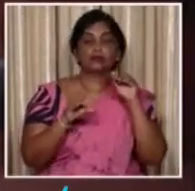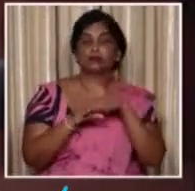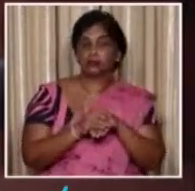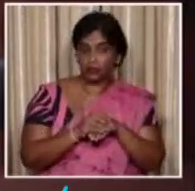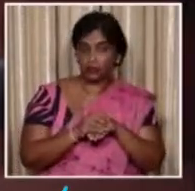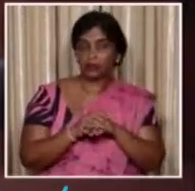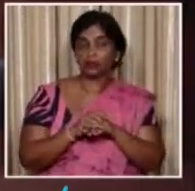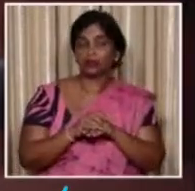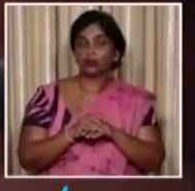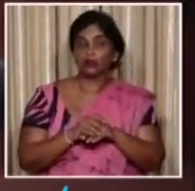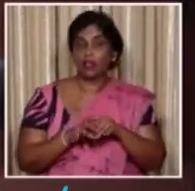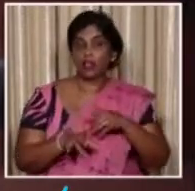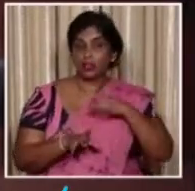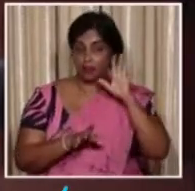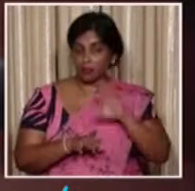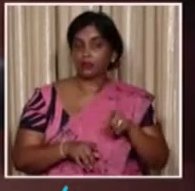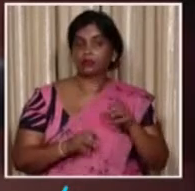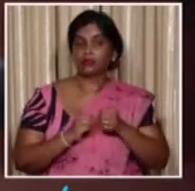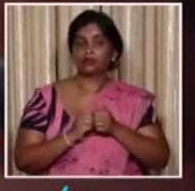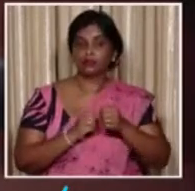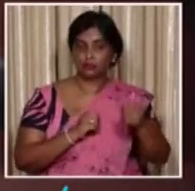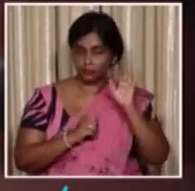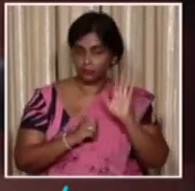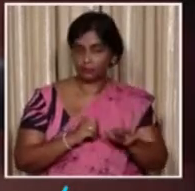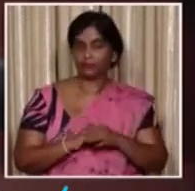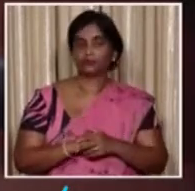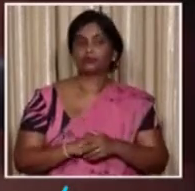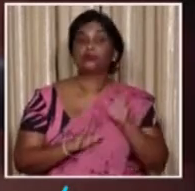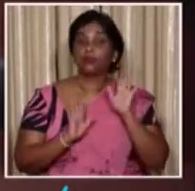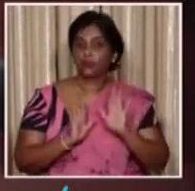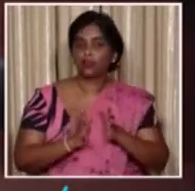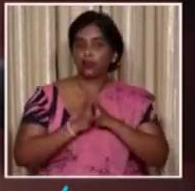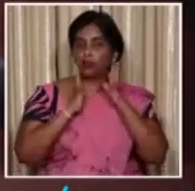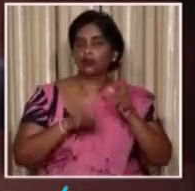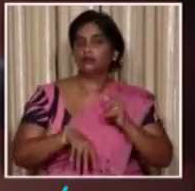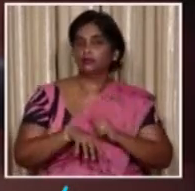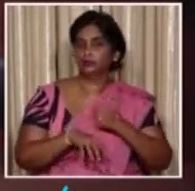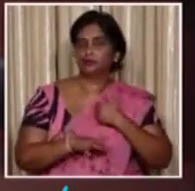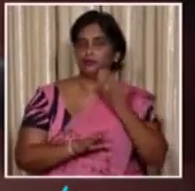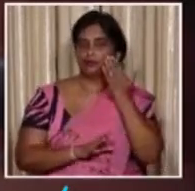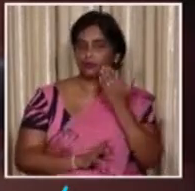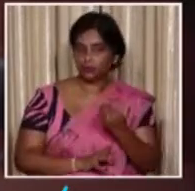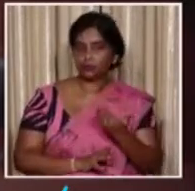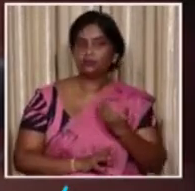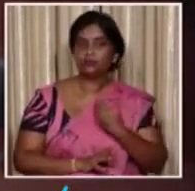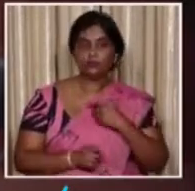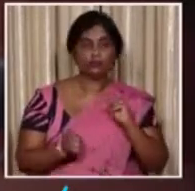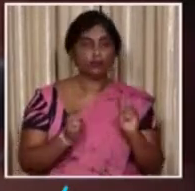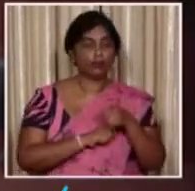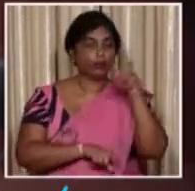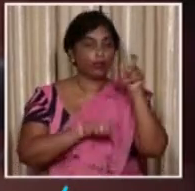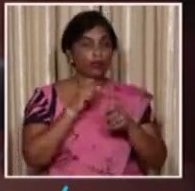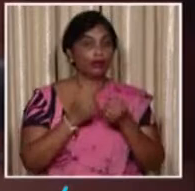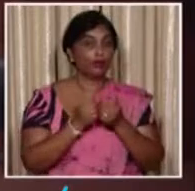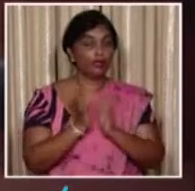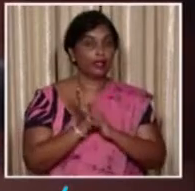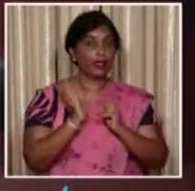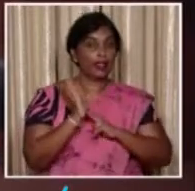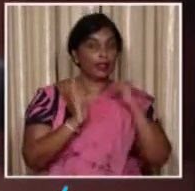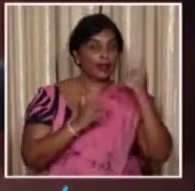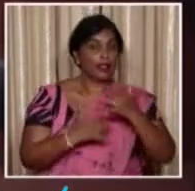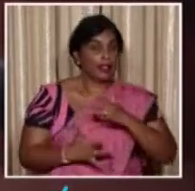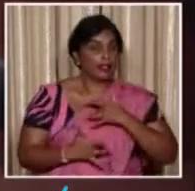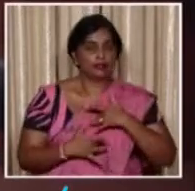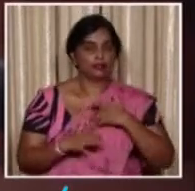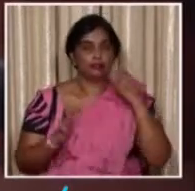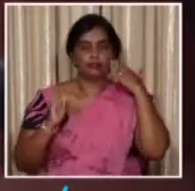කියන හැඟීමකින් යුතුව කටයුතු කළ යුතු තිබුණා. හැබැයි බොහෝ අවස්ථාවල අපි දැක්ක අපේ ක්‍රිකට් ක්‍රීඩකයන් තමන්ගේ ජාතික හැඟීමෙන් යුතුව